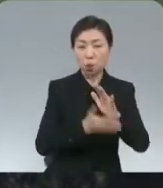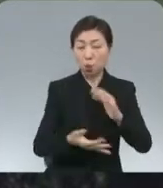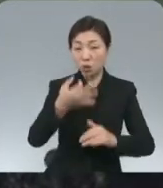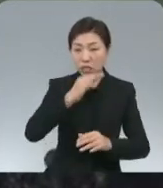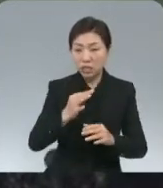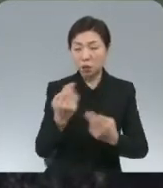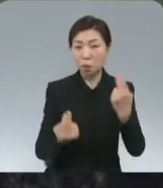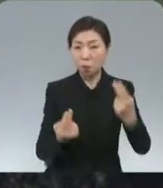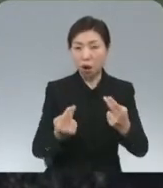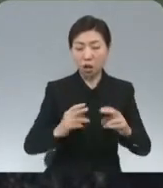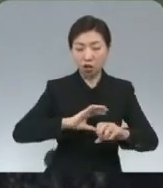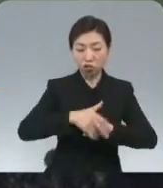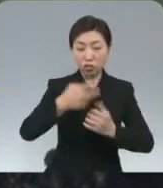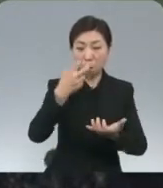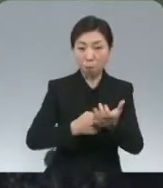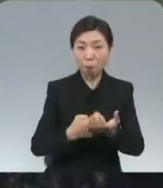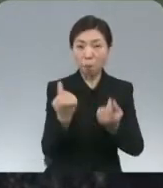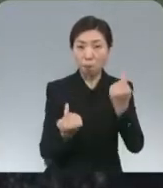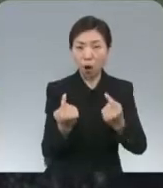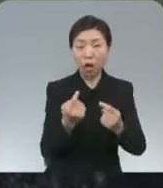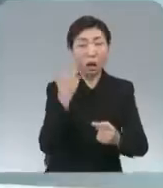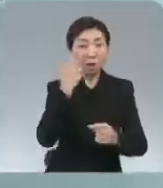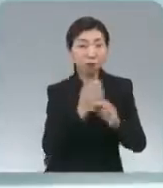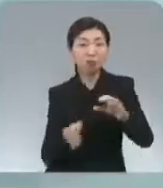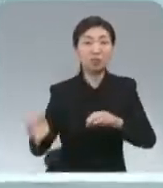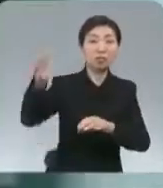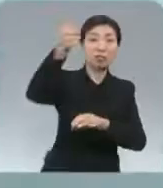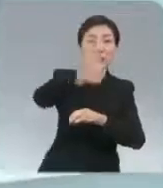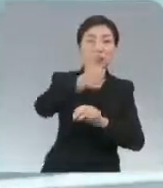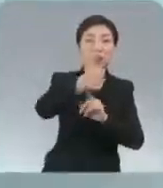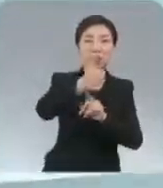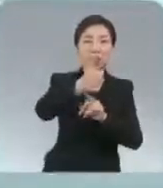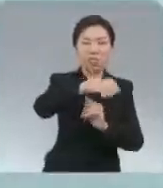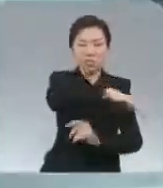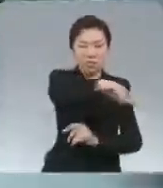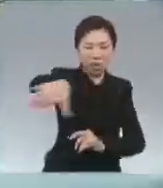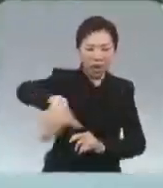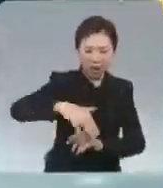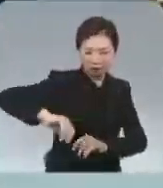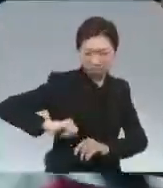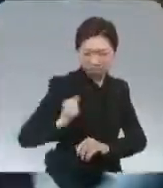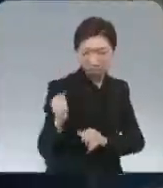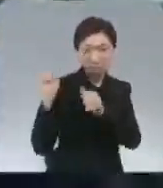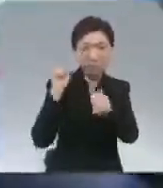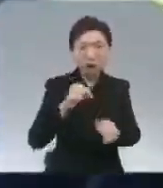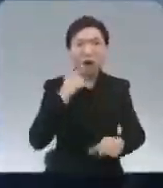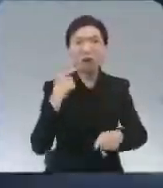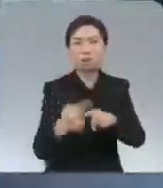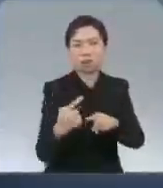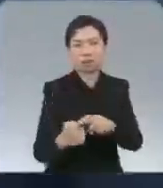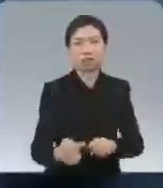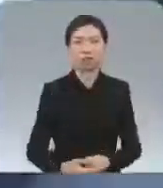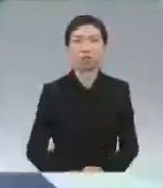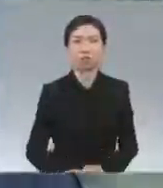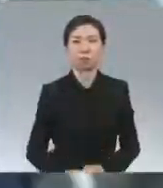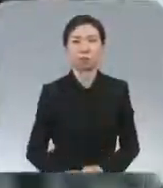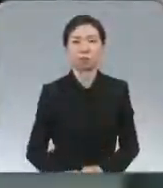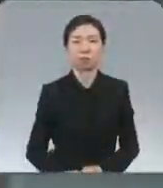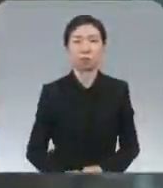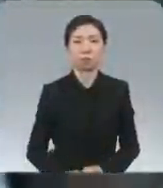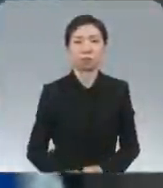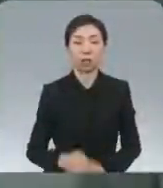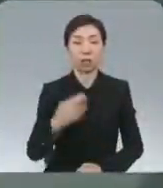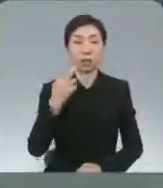setelah menyelesaikan semua persiapan ditambahkannya pula Korea Utara Kemungkinan tidak akan melakukan uji coba nuklir selama periode pelaksanaan kegiatan